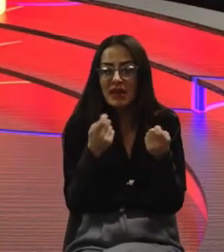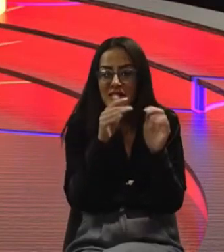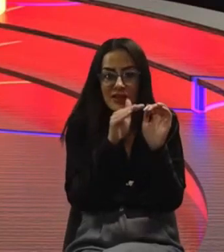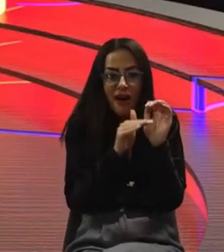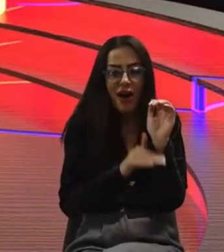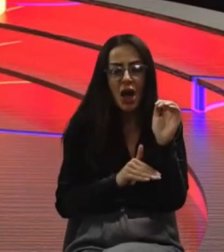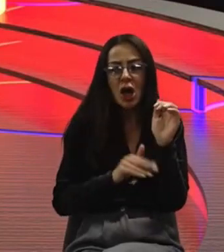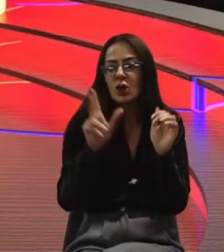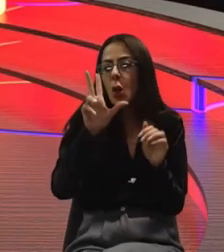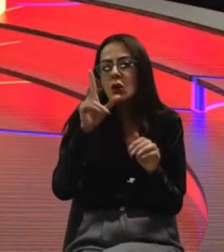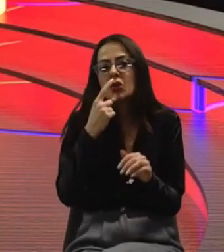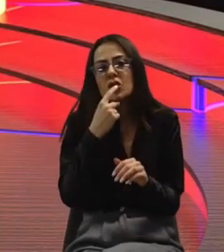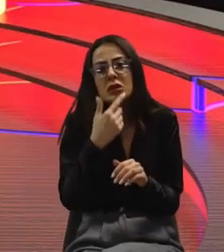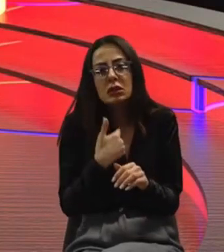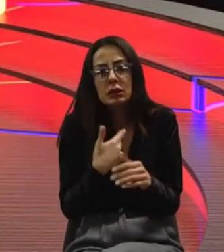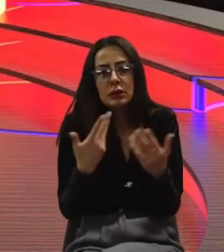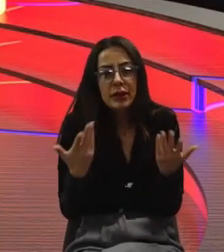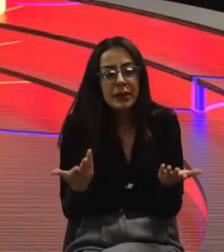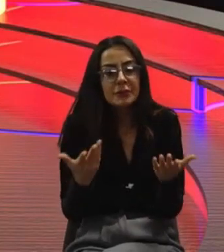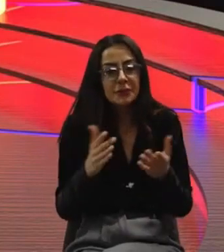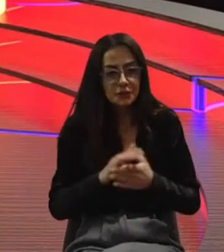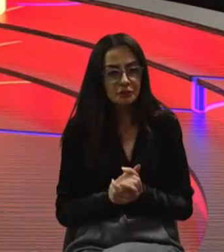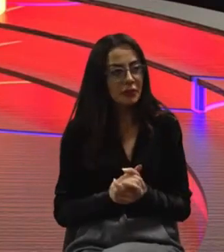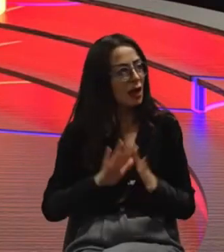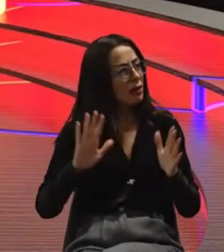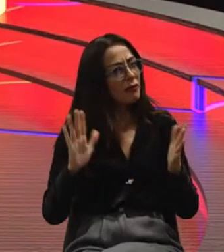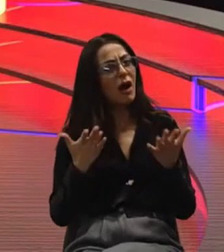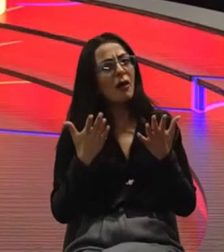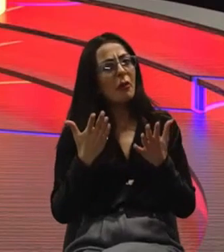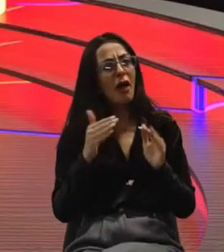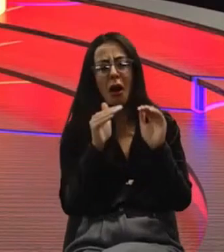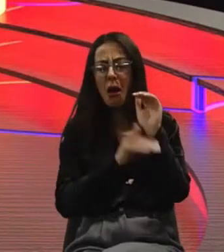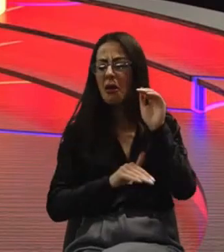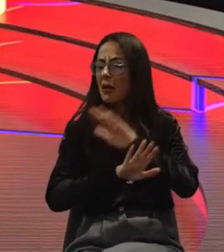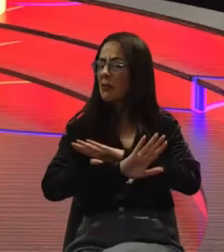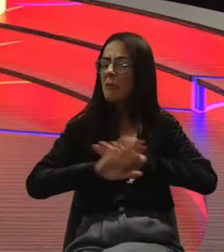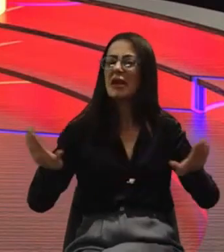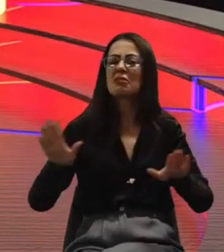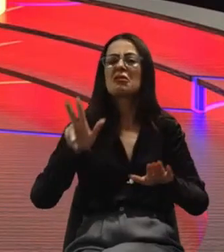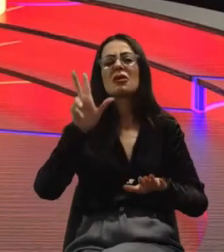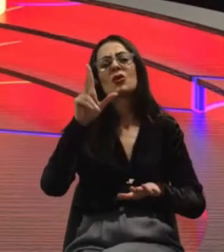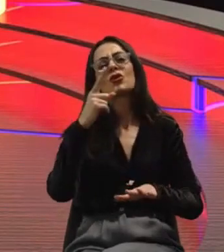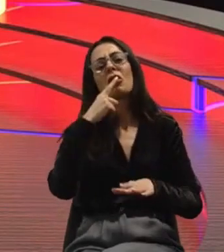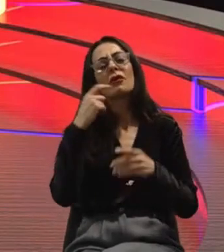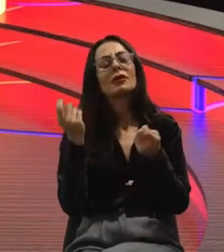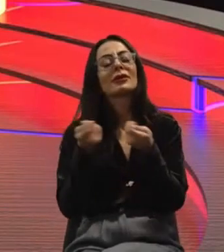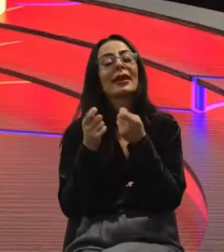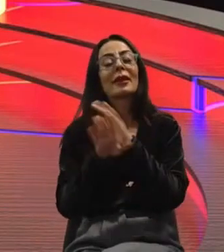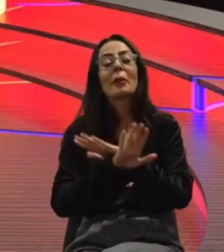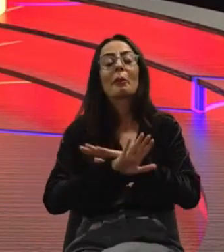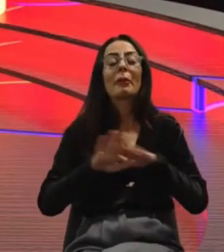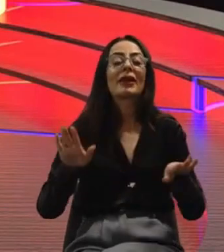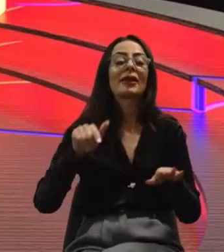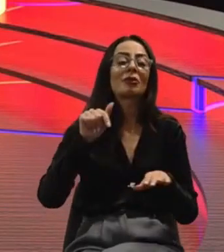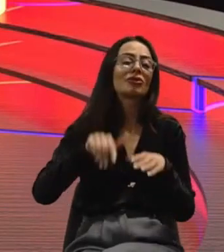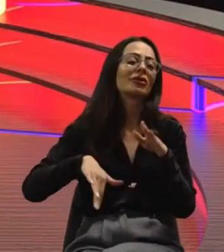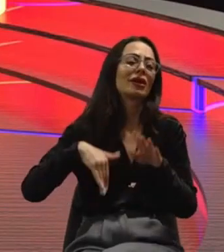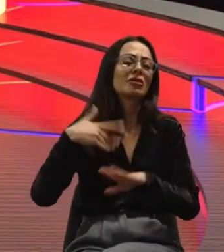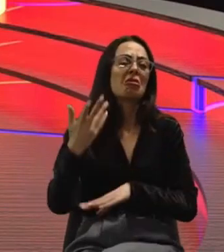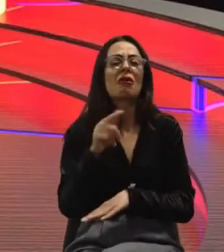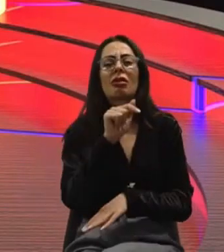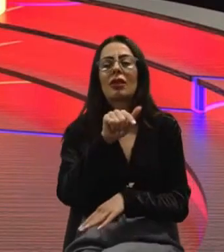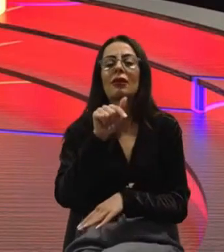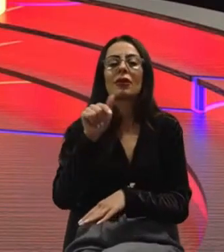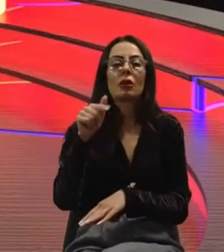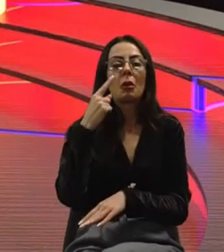30 yaşındayım ben var hayat bitti 30 yıl çalıştık işte ördüm Şimdi bundan sonra şöyleyiz olan